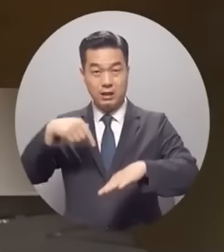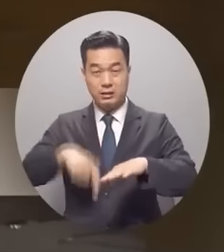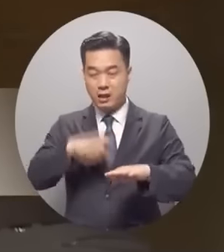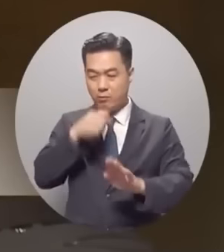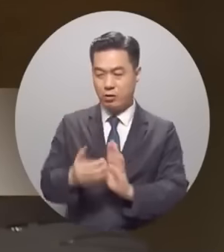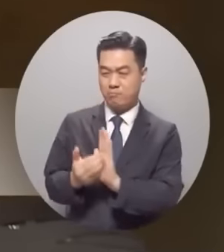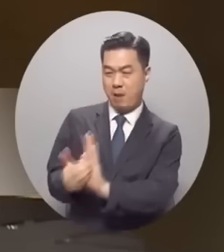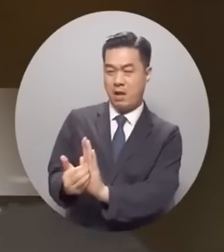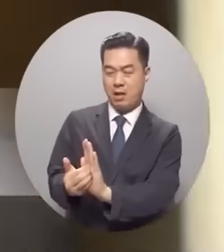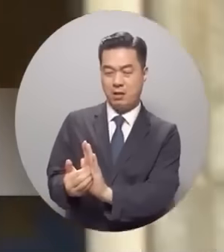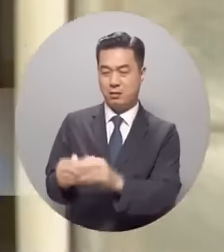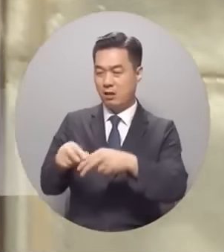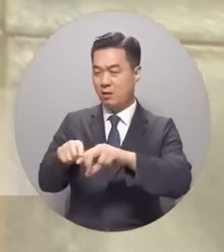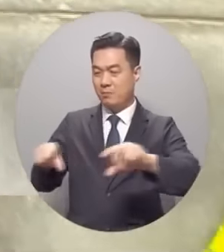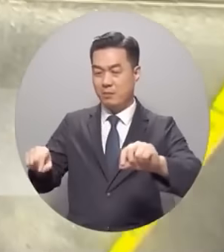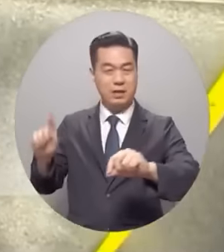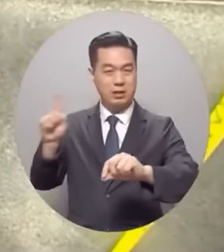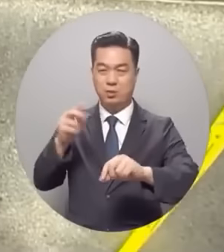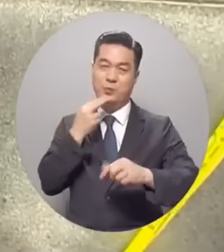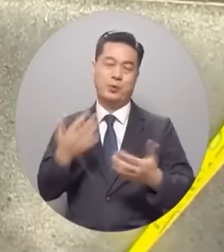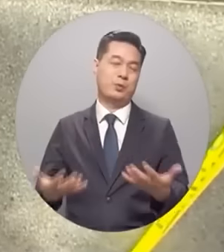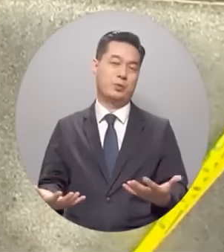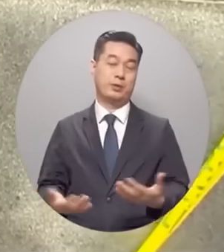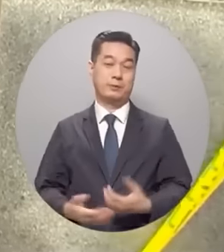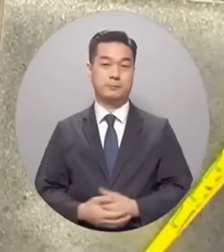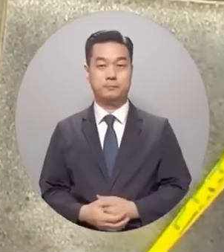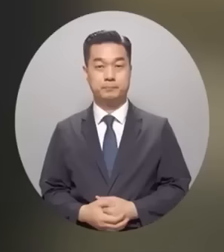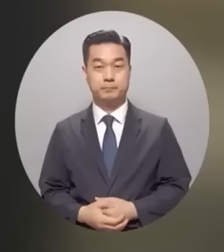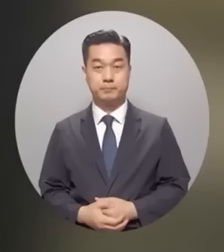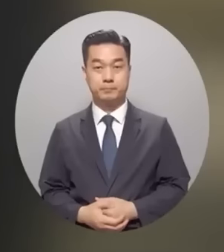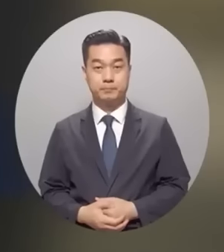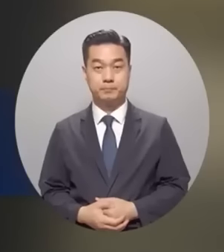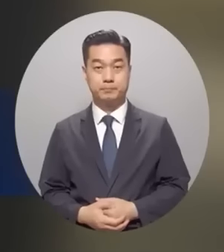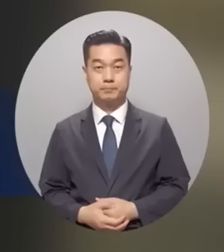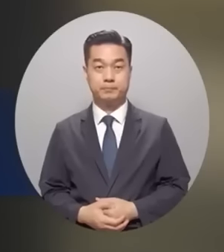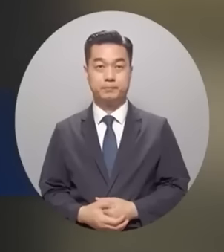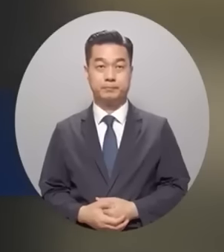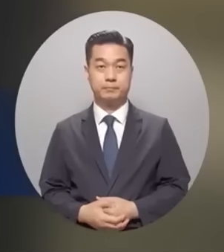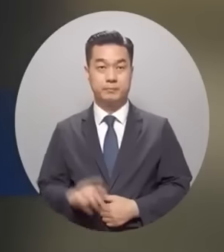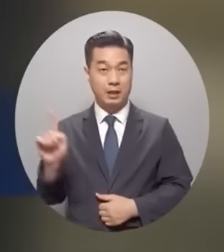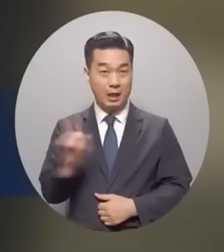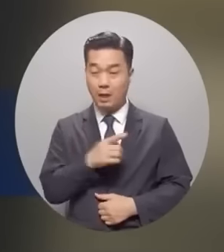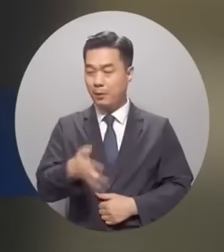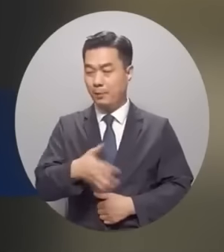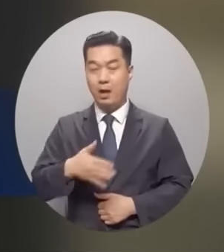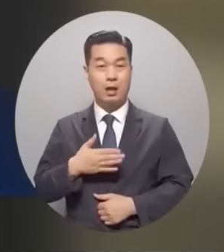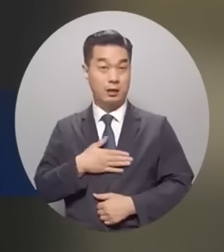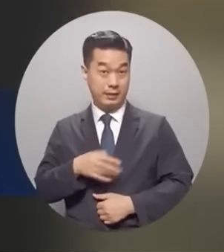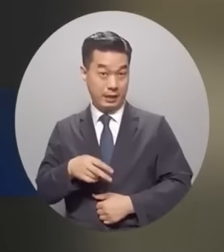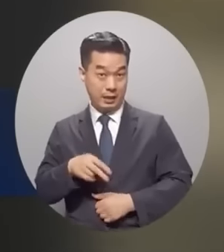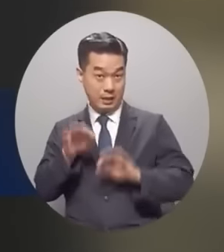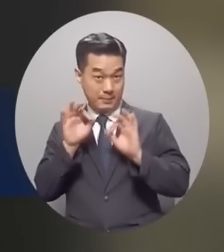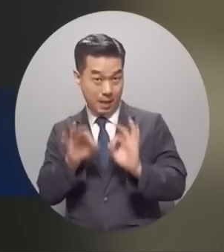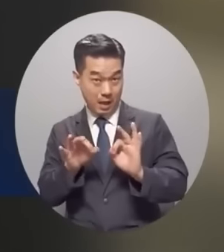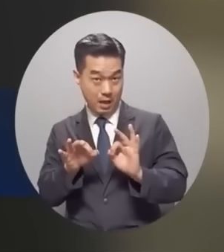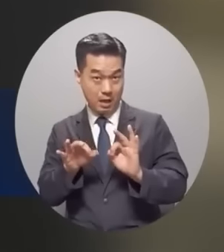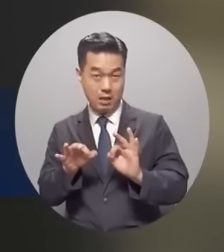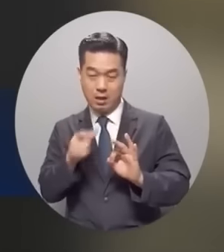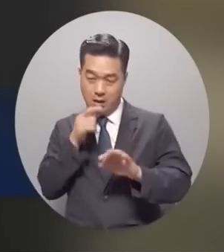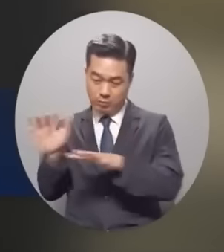막는 물막이판 등 시설이 설치되지 않은 것으로 알려졌습니다. 아무것도 없었어요. 제가 올라왔을 때